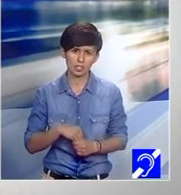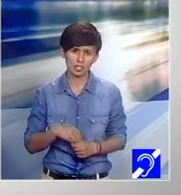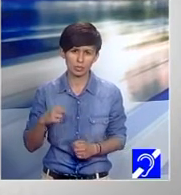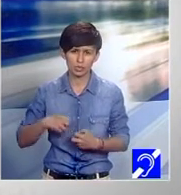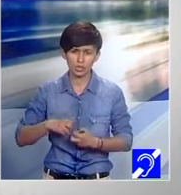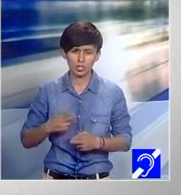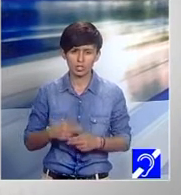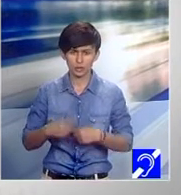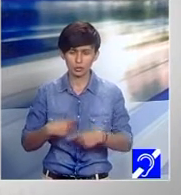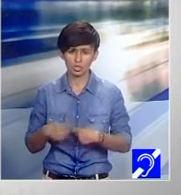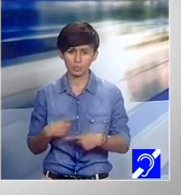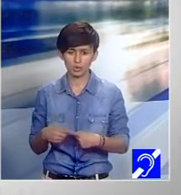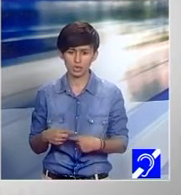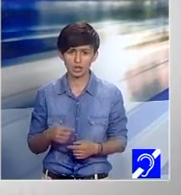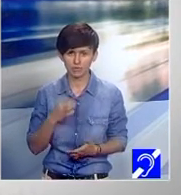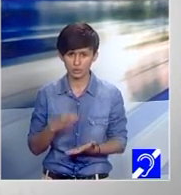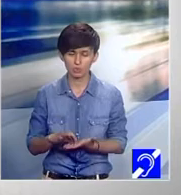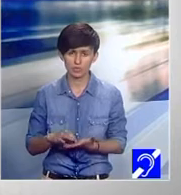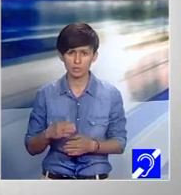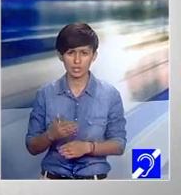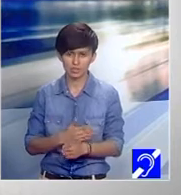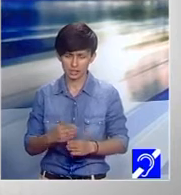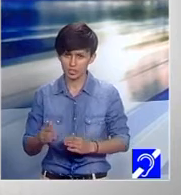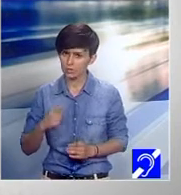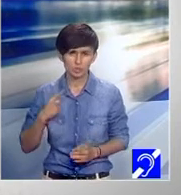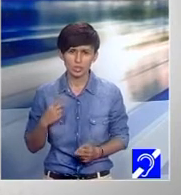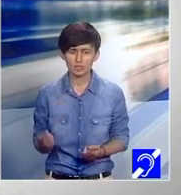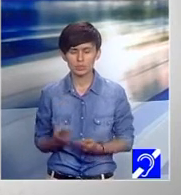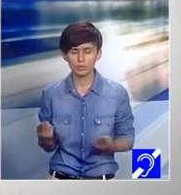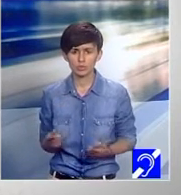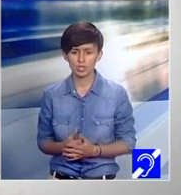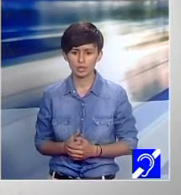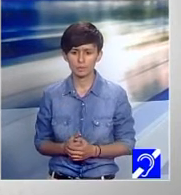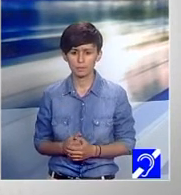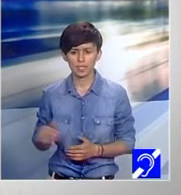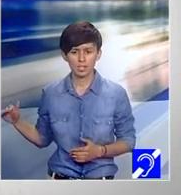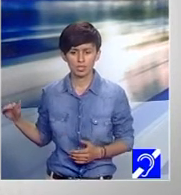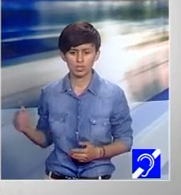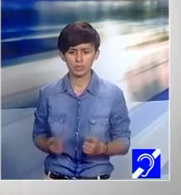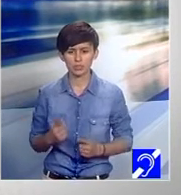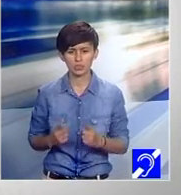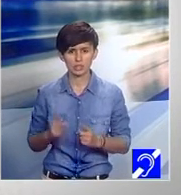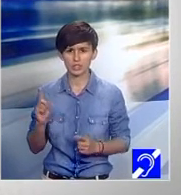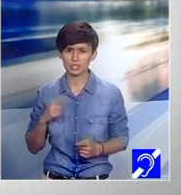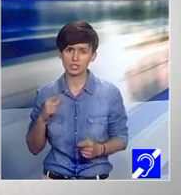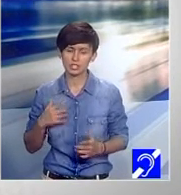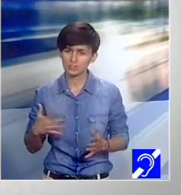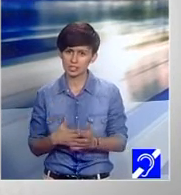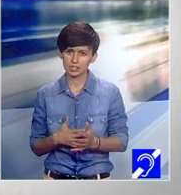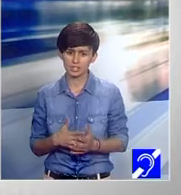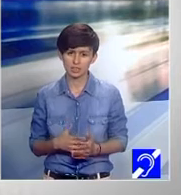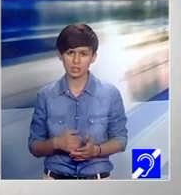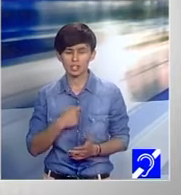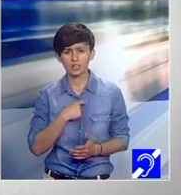una ușoară. Așa cum spuneam, odată scăpat de la screening, acel copil riscă să ajungă